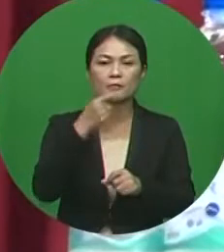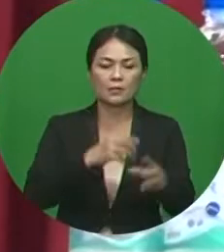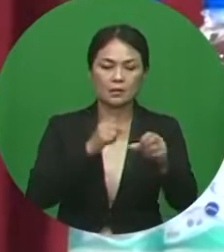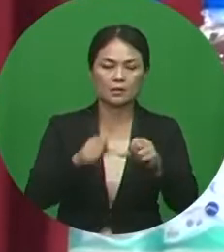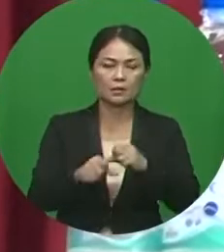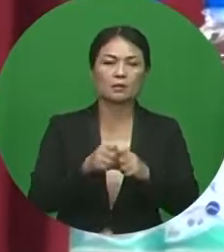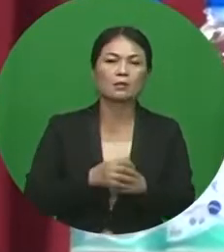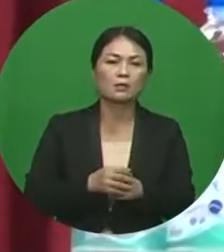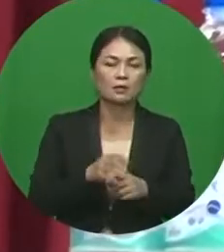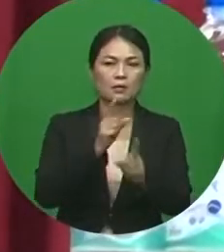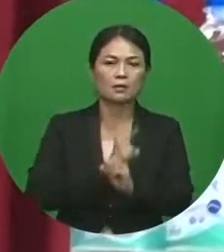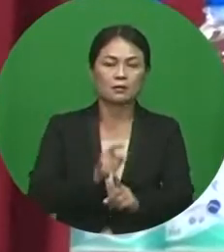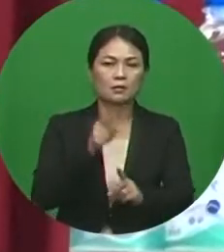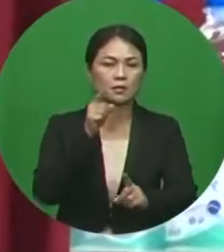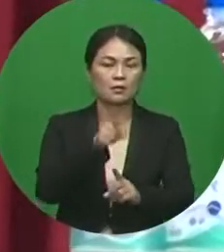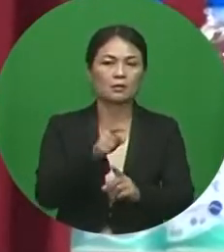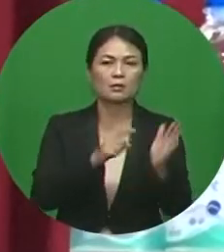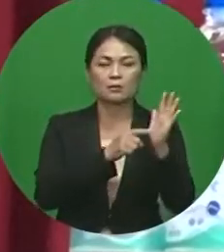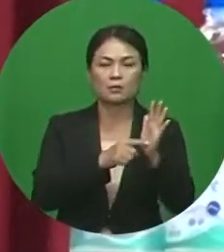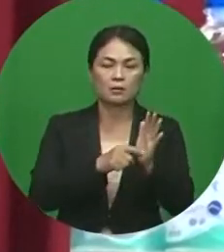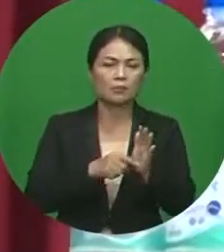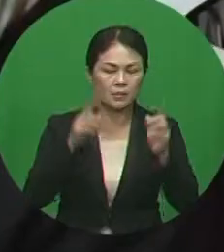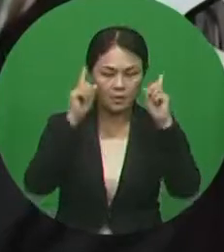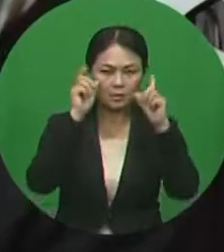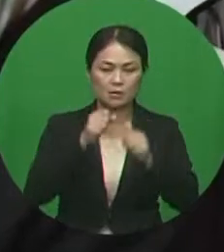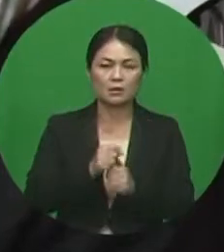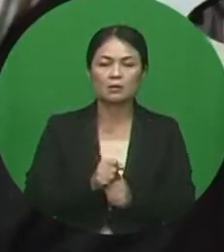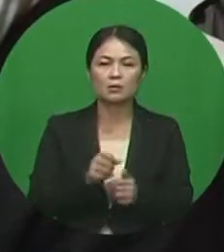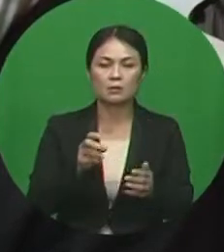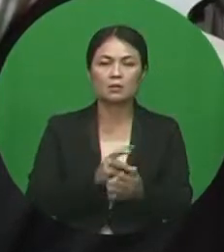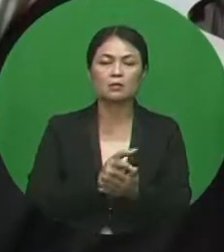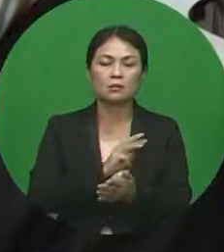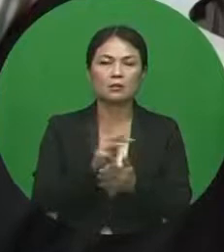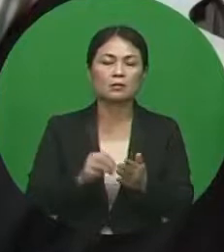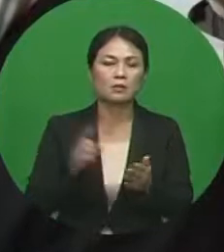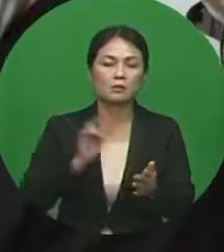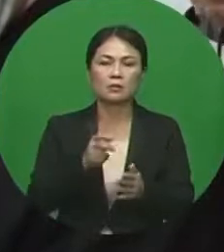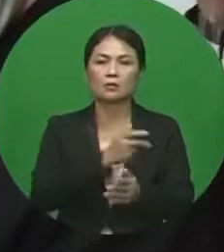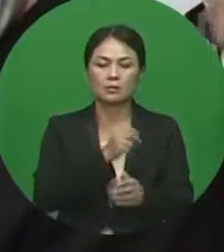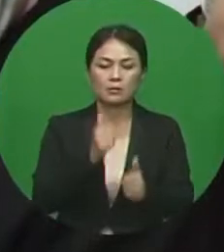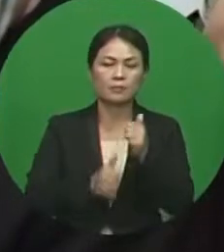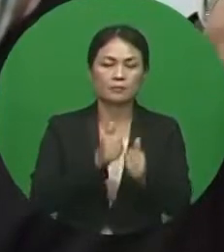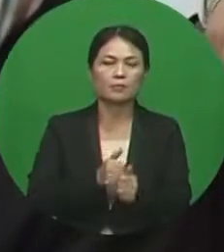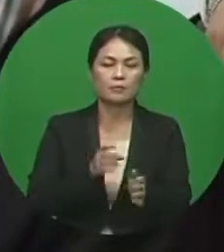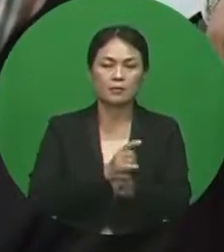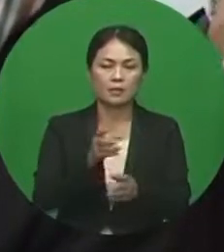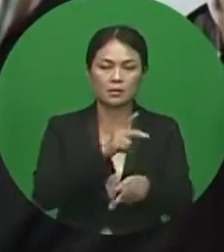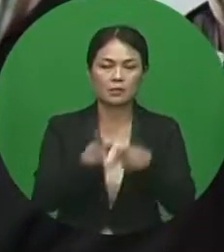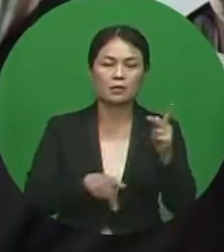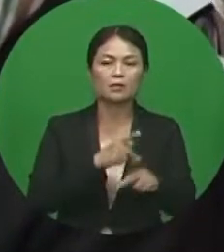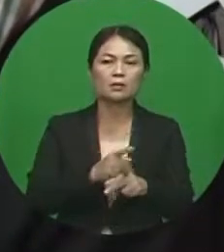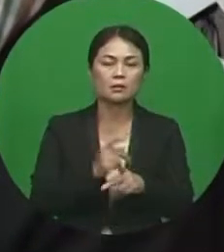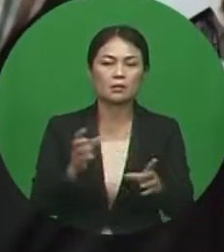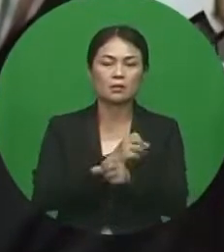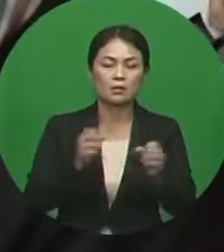ថាតាមការចង្អុលបង្ហាញរបស់ឯកឧត្តមគតិបណ្ឌិតពេជ្របុណធិនរដ្ឋមន្ត្រីក្រសួងមុខងារសាធារណៈដោ